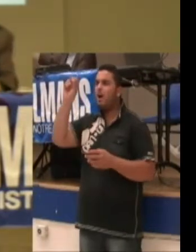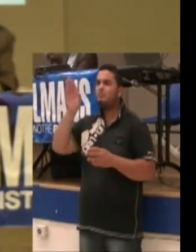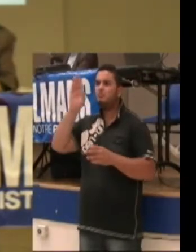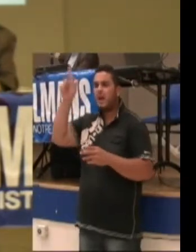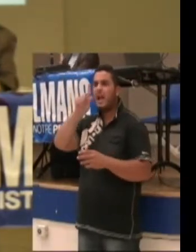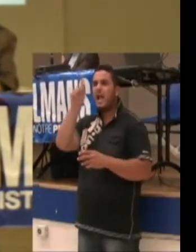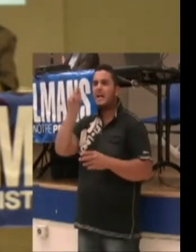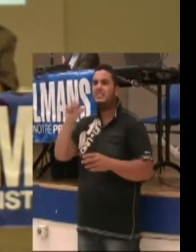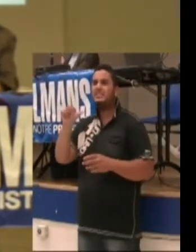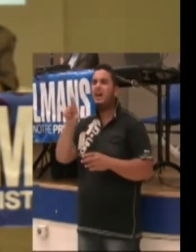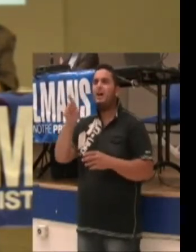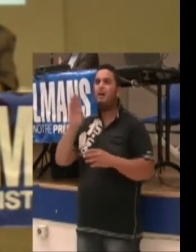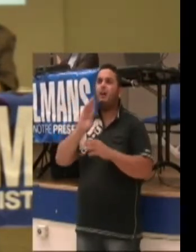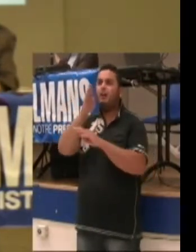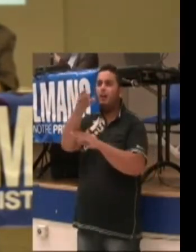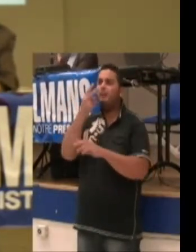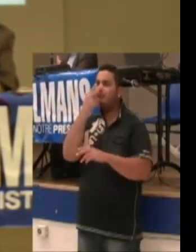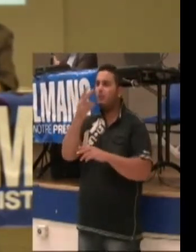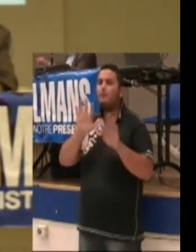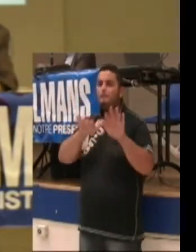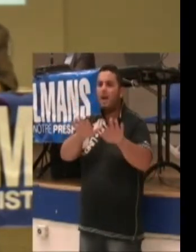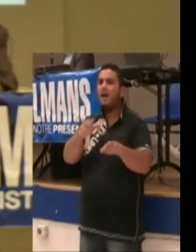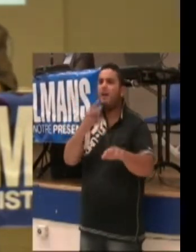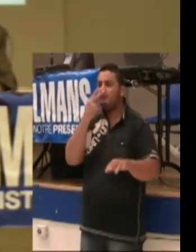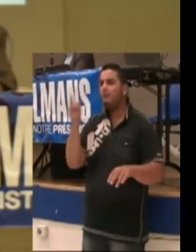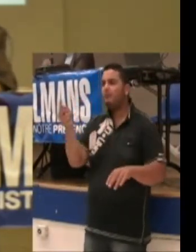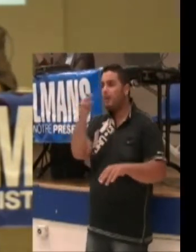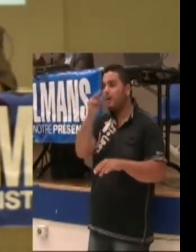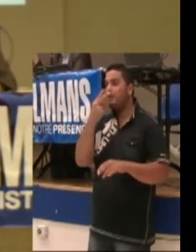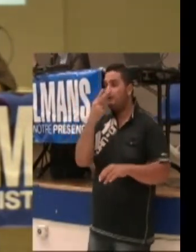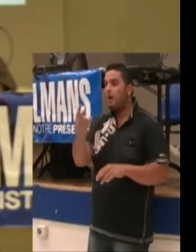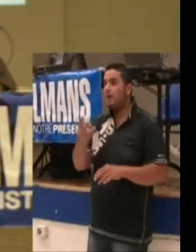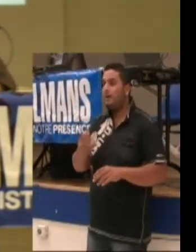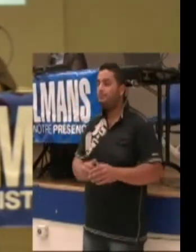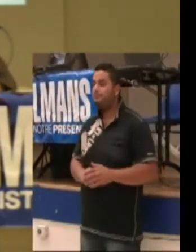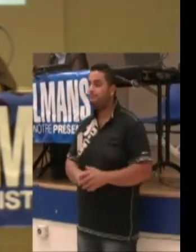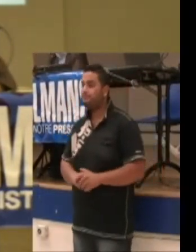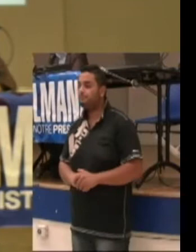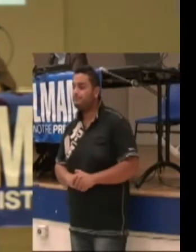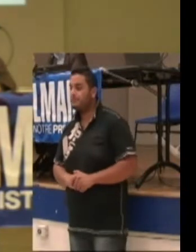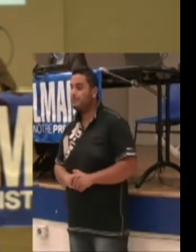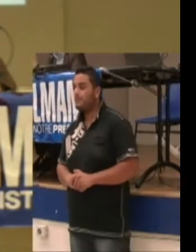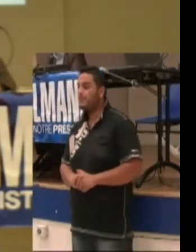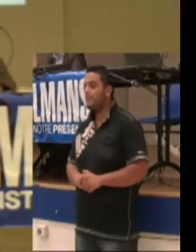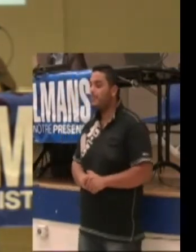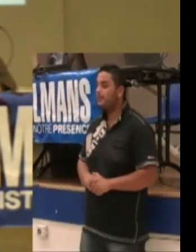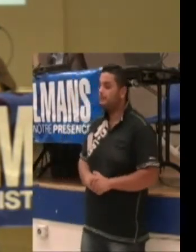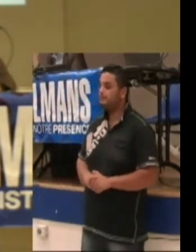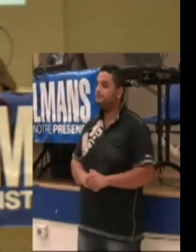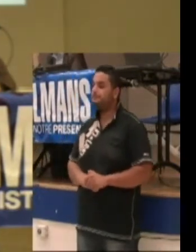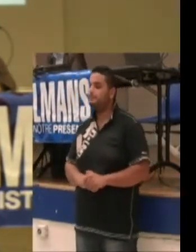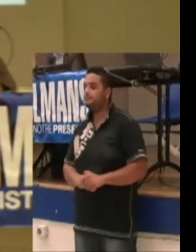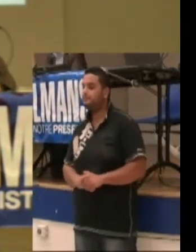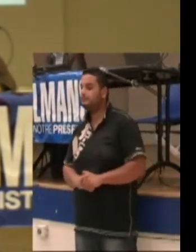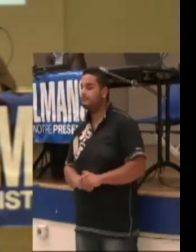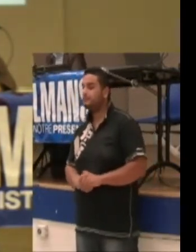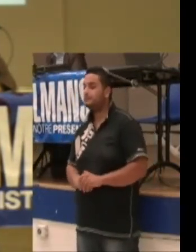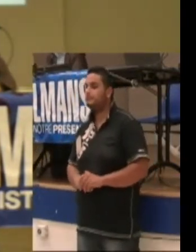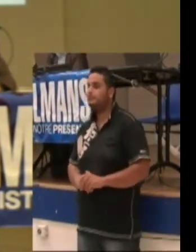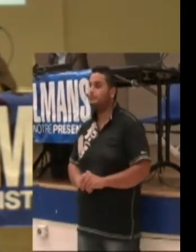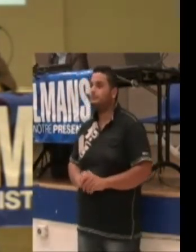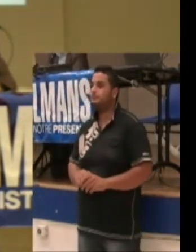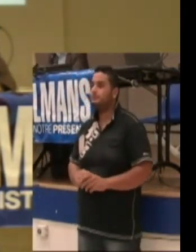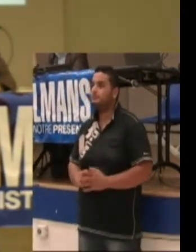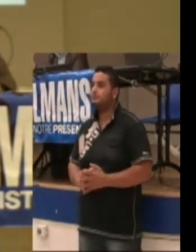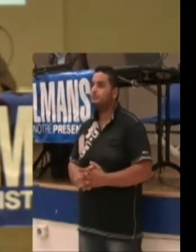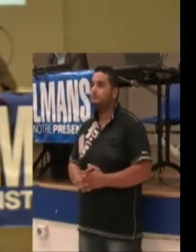allez du côté de la mer morte. Allez du côté de la mer morte. Vous allez voir. Allah subhanahu wa ta'ala dit, ولقد كانوا يمرون على القرية التي أمطرت مطر